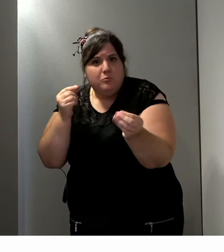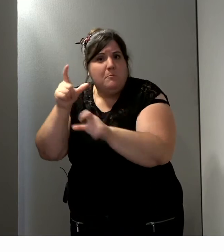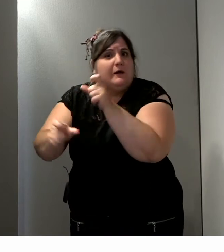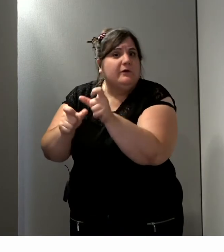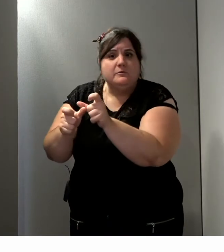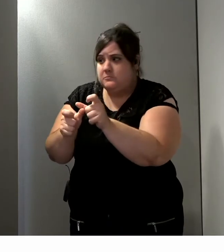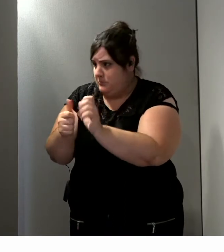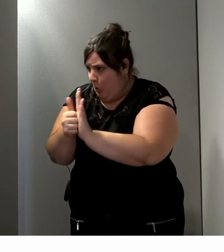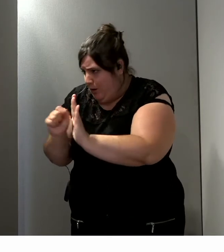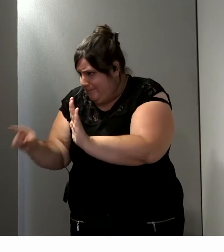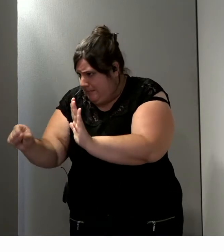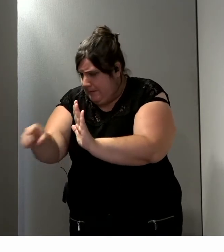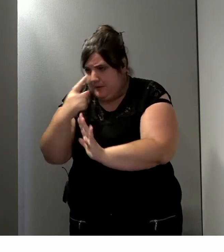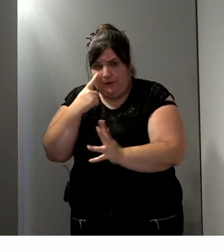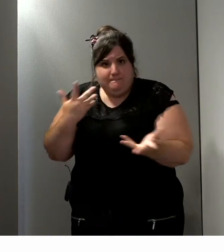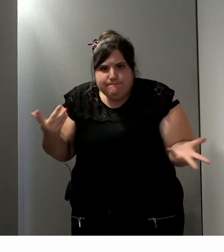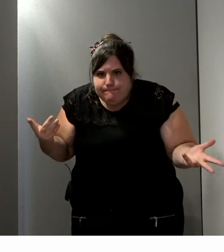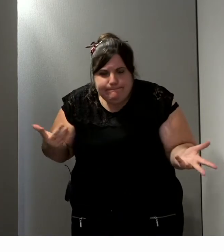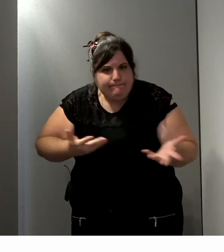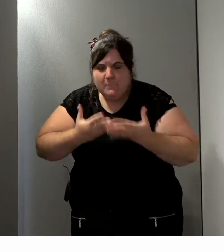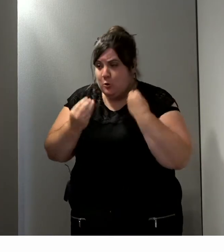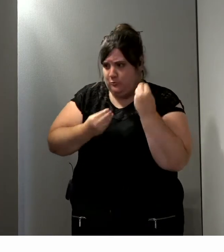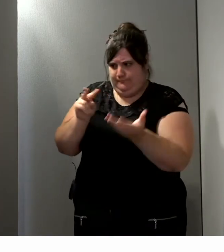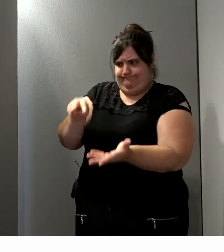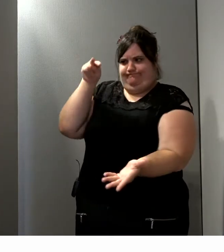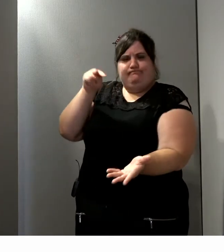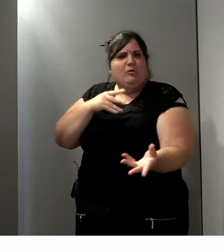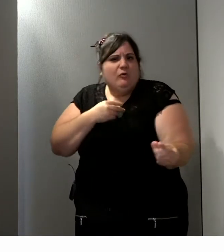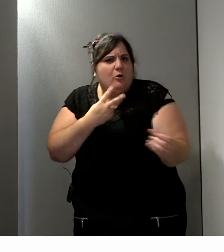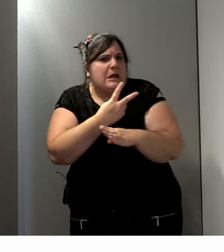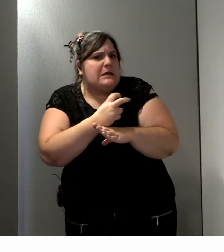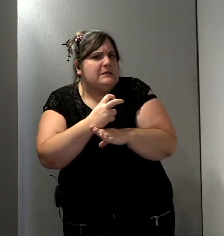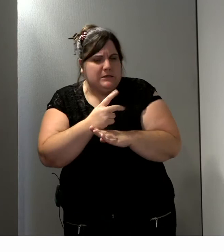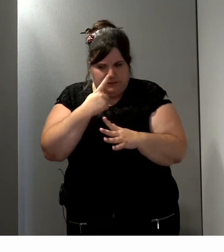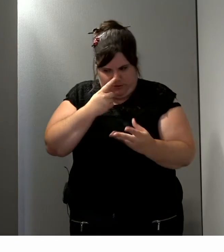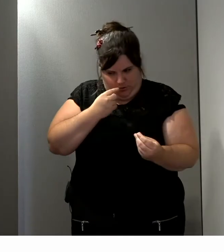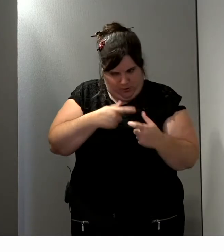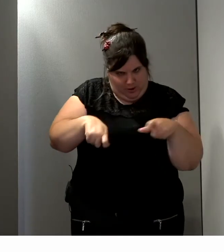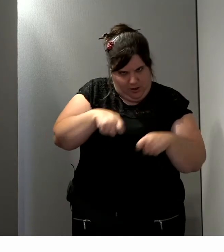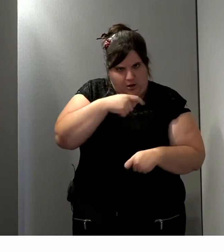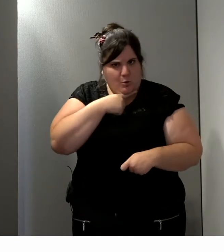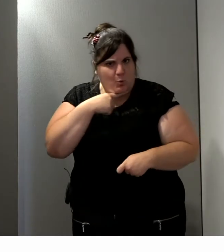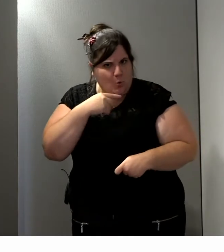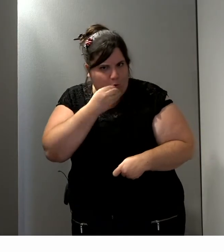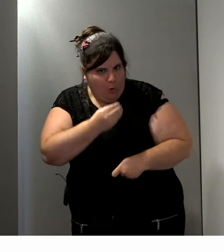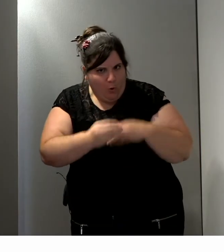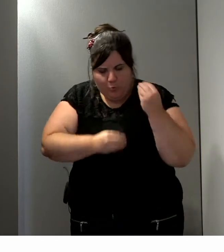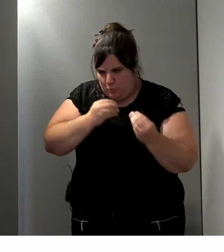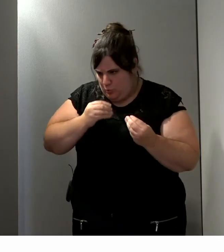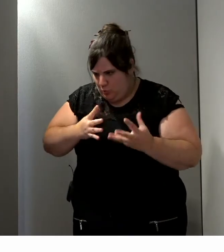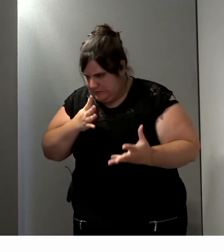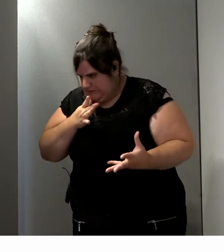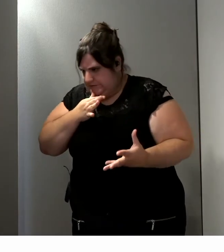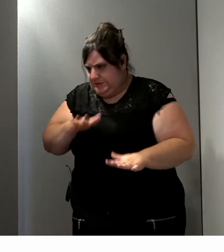bagage de compétences nécessaires pour évaluer sa prise de risque lorsqu'on entreprend. À corréler bien sûr au niveau d'études constatées chez les